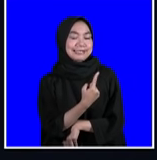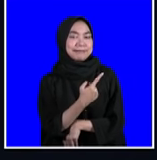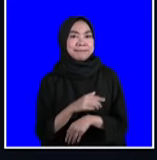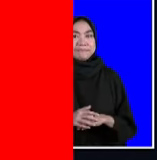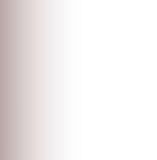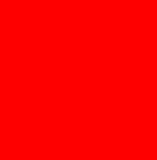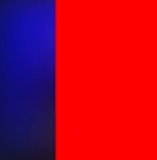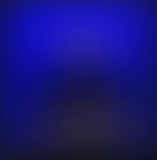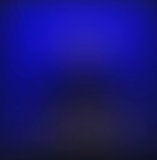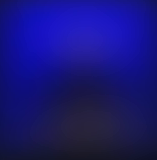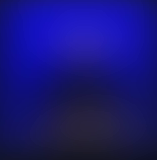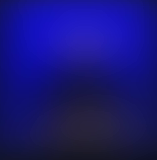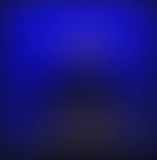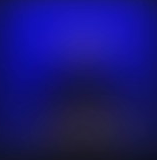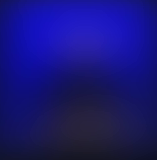lajang.